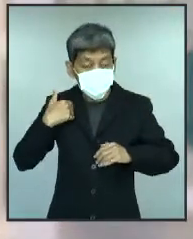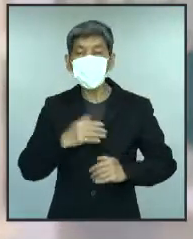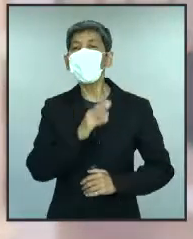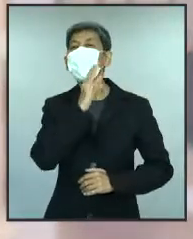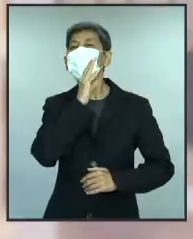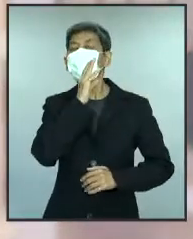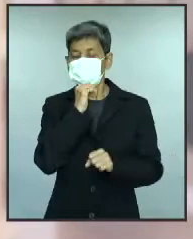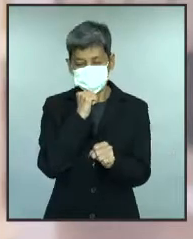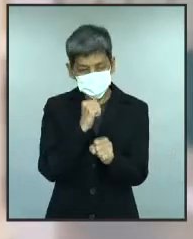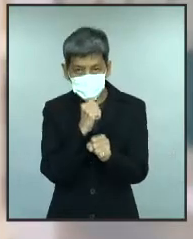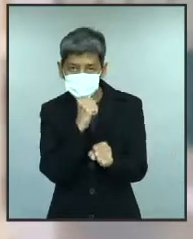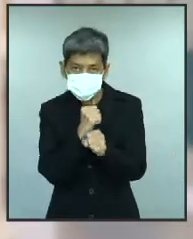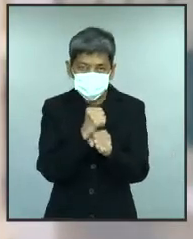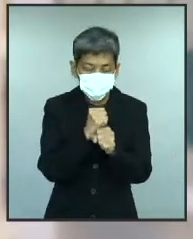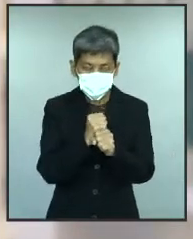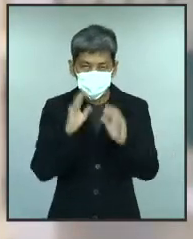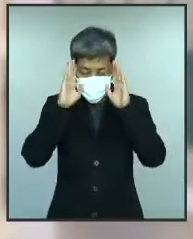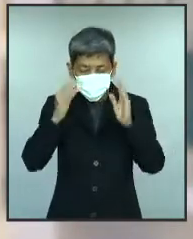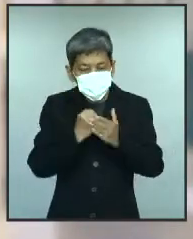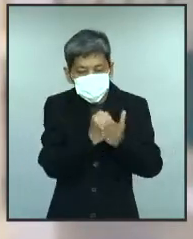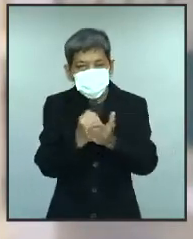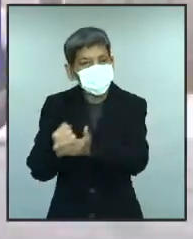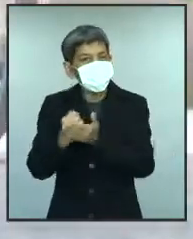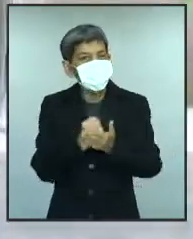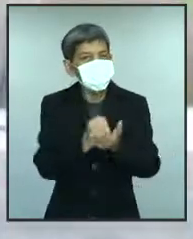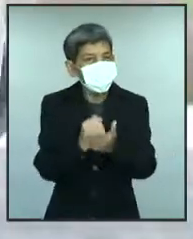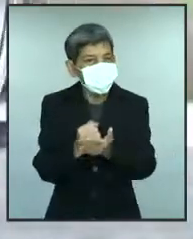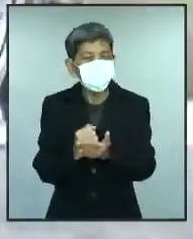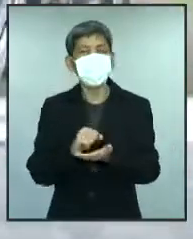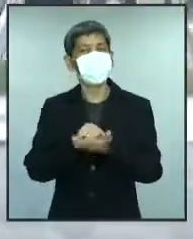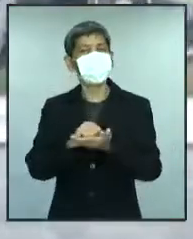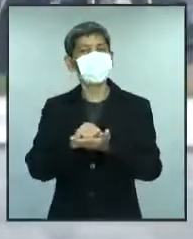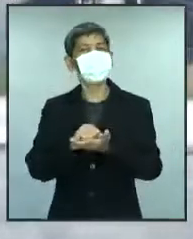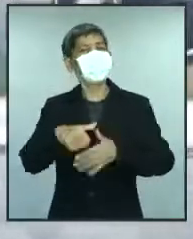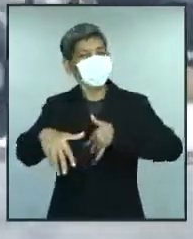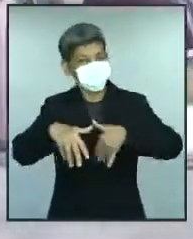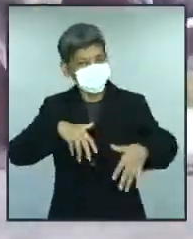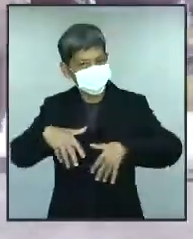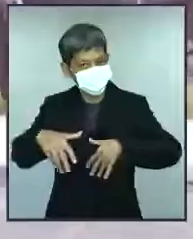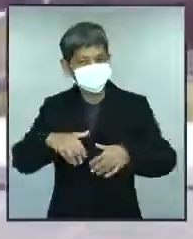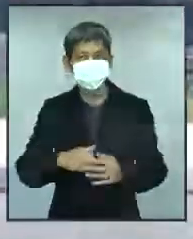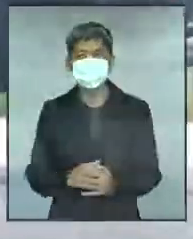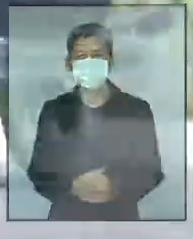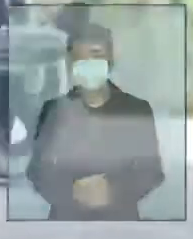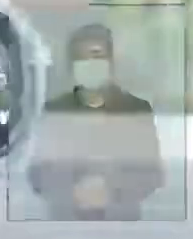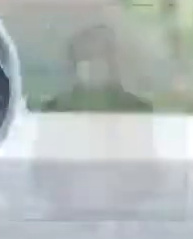ถถ้าเกิดเขาสามารถที่จะเอาความรู้ตรงนี้ไปช่วยเหลือในการบริการชุมชน